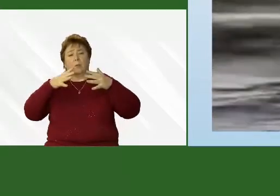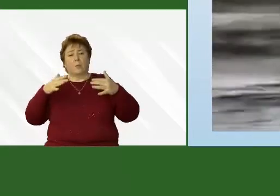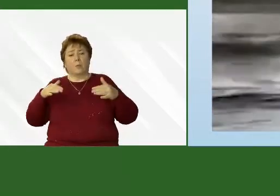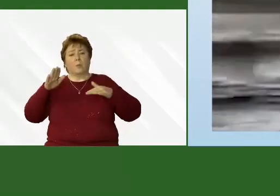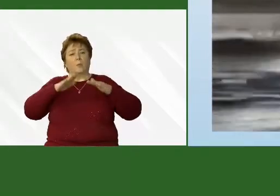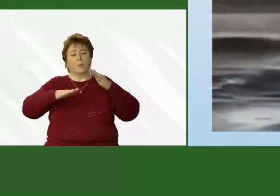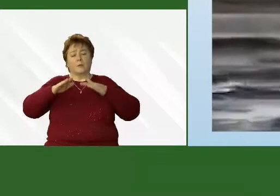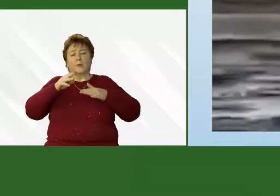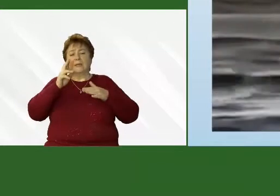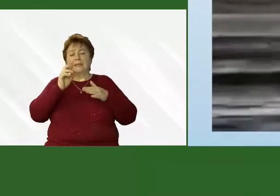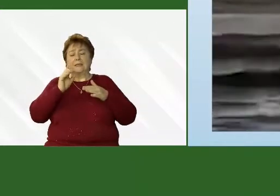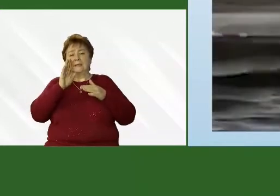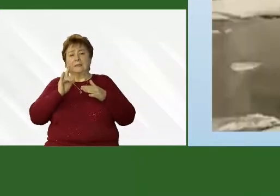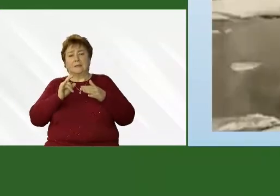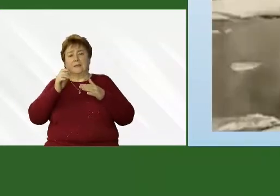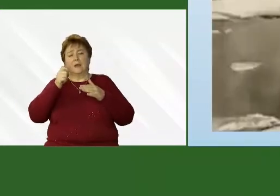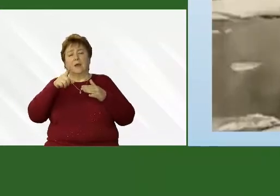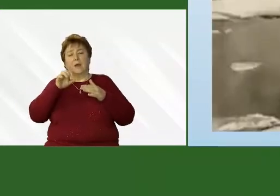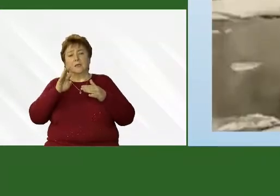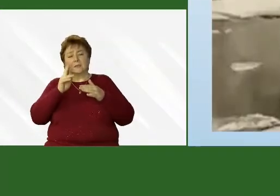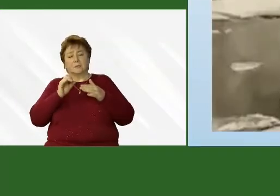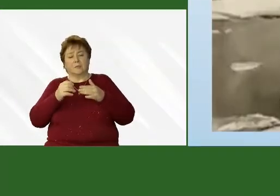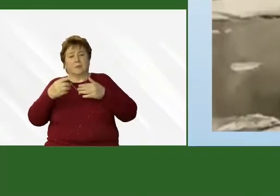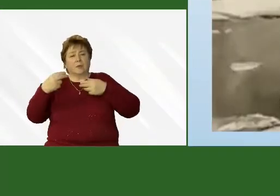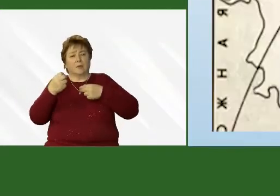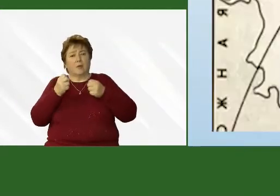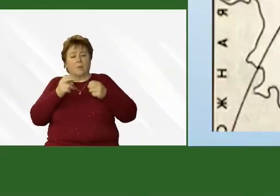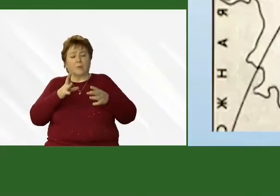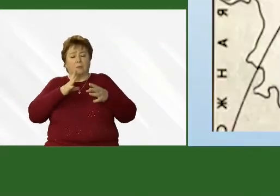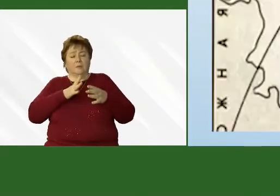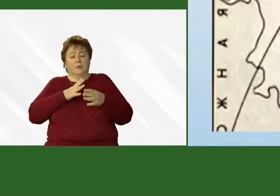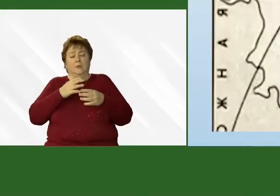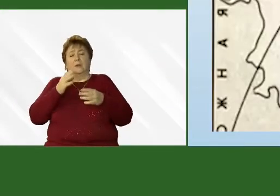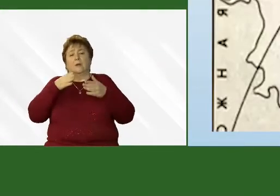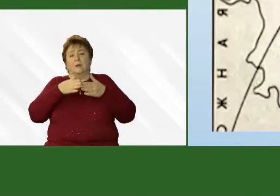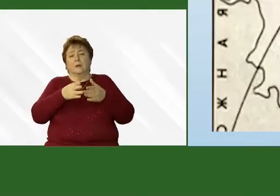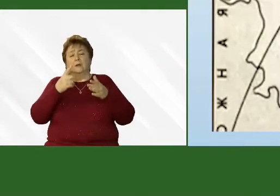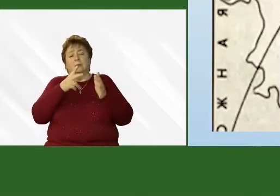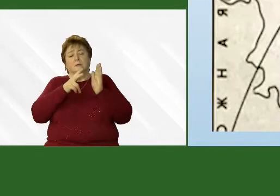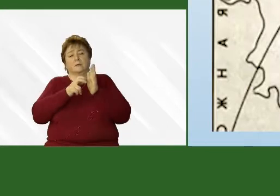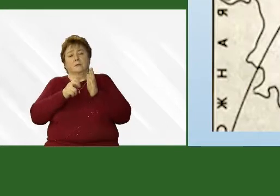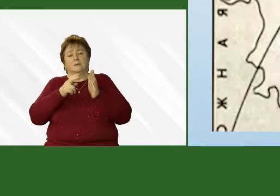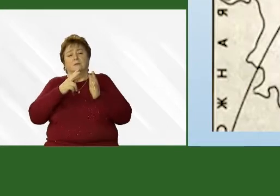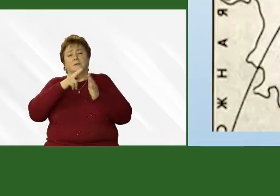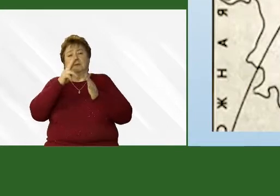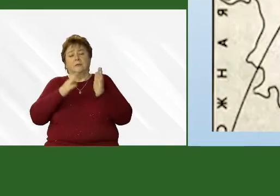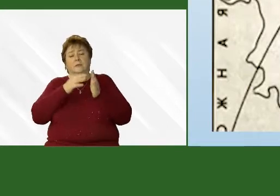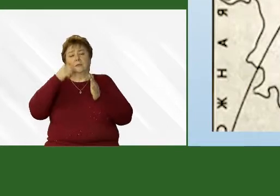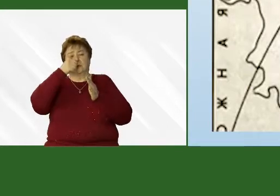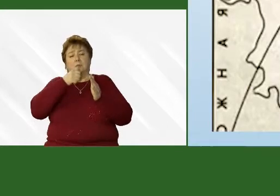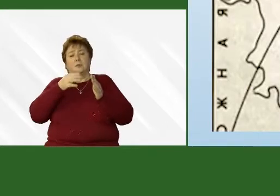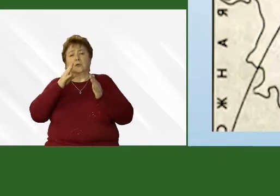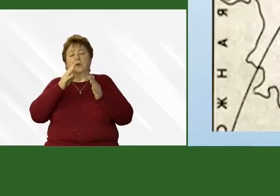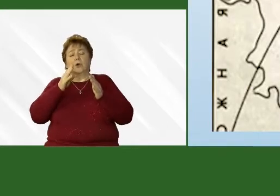стадами проплывали мимо киты, айсберги угрожали кораблям. В конце декабря 1819 года